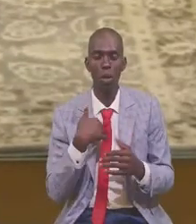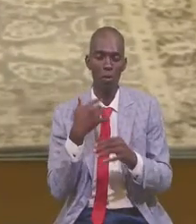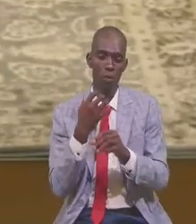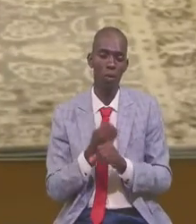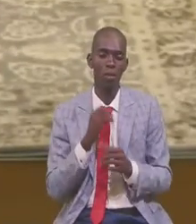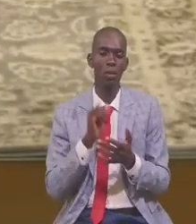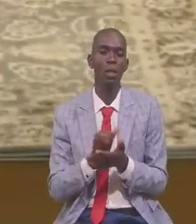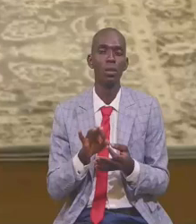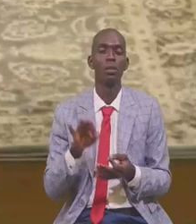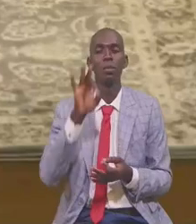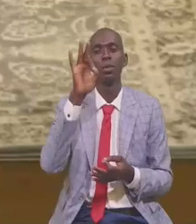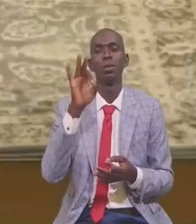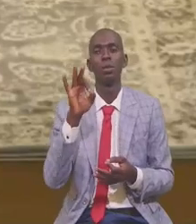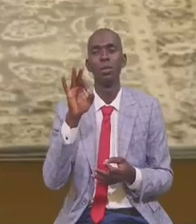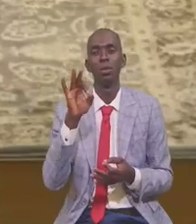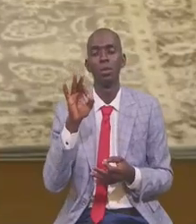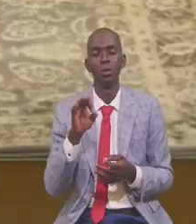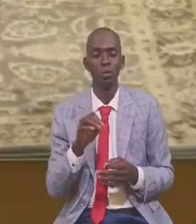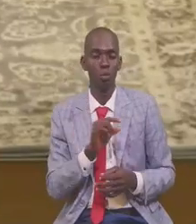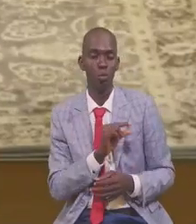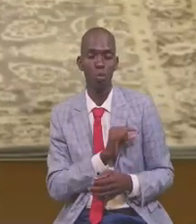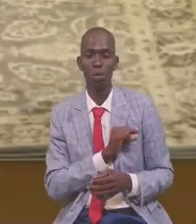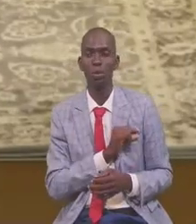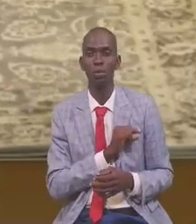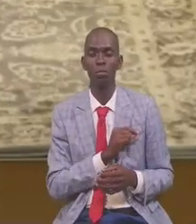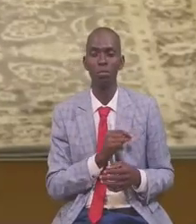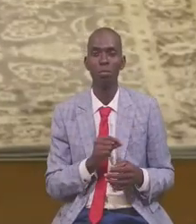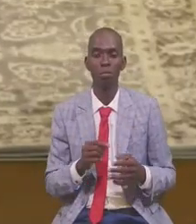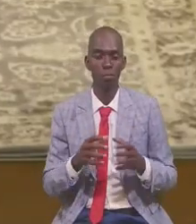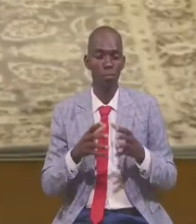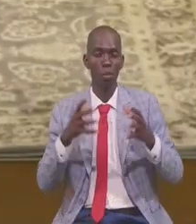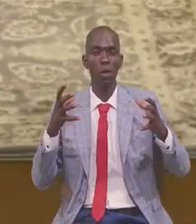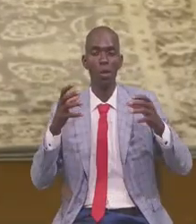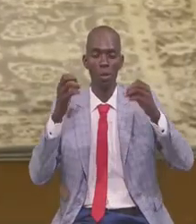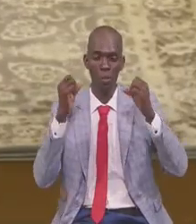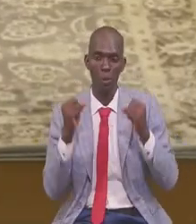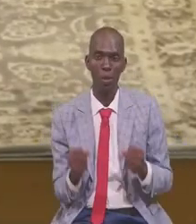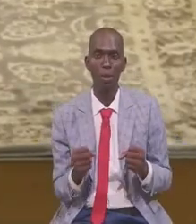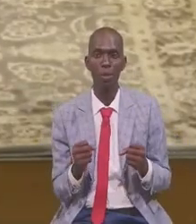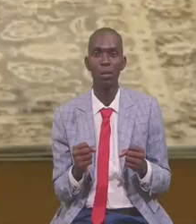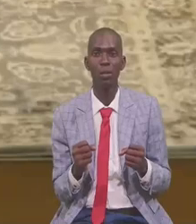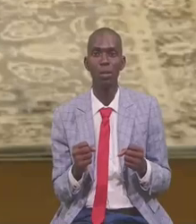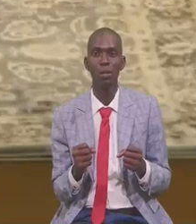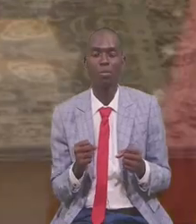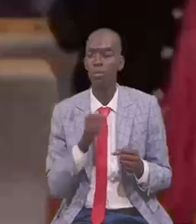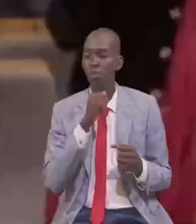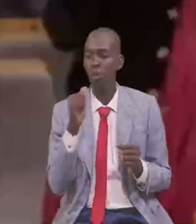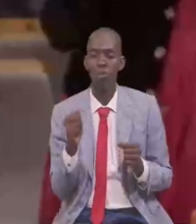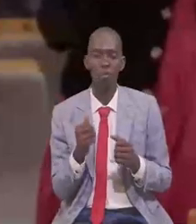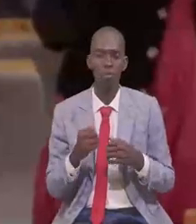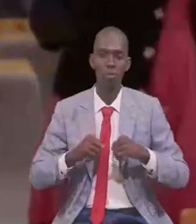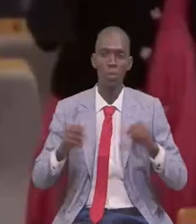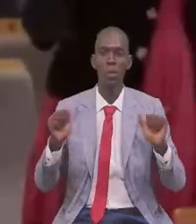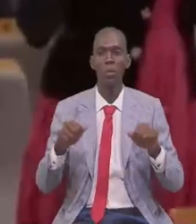miracle. Qualité, quantité, puissance. Irrésistible.